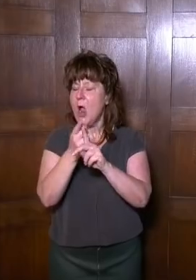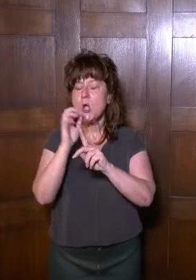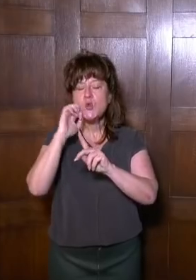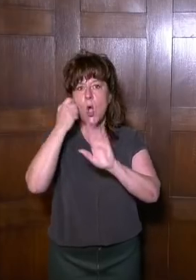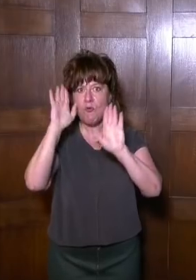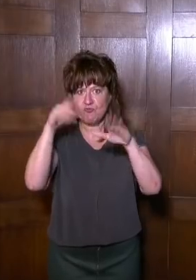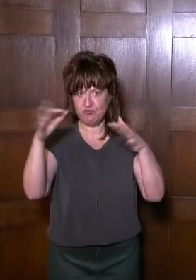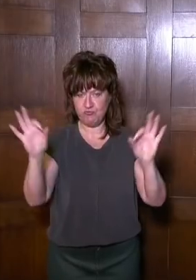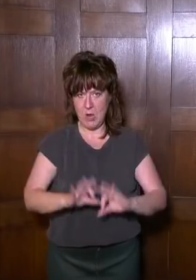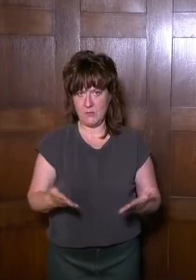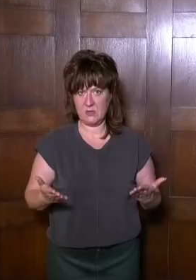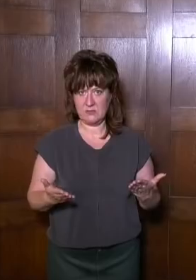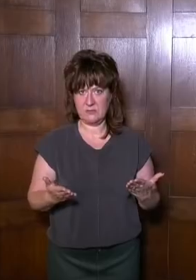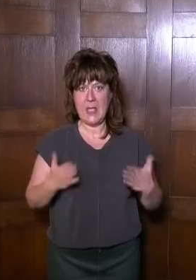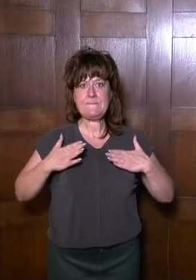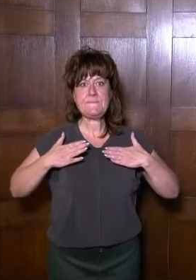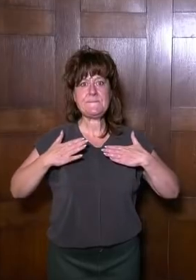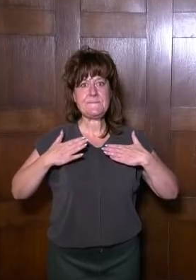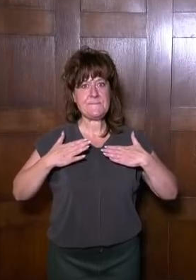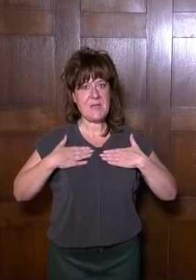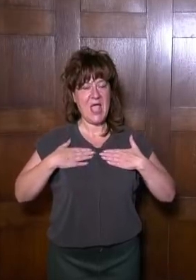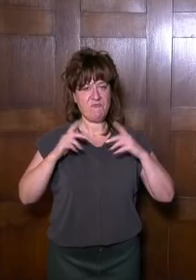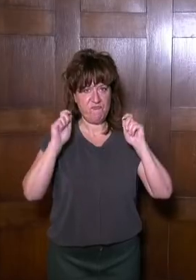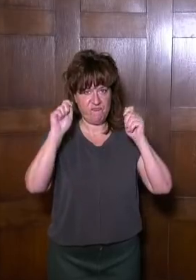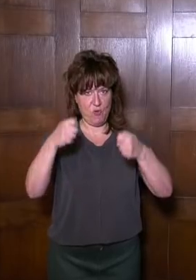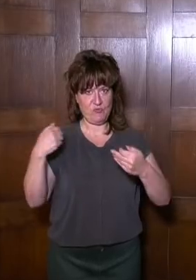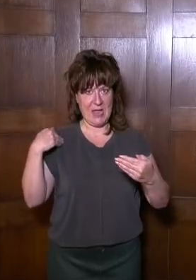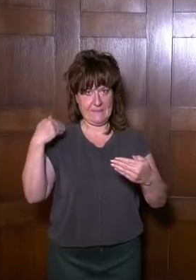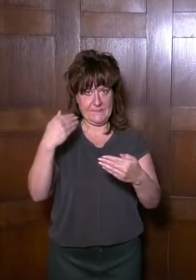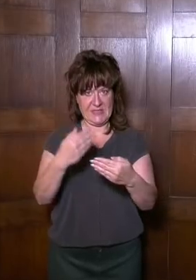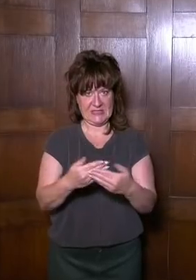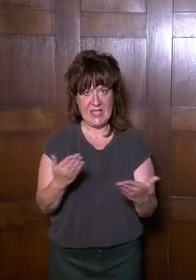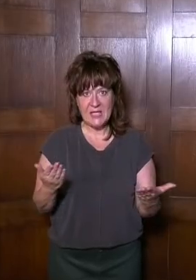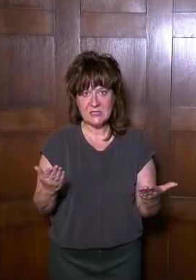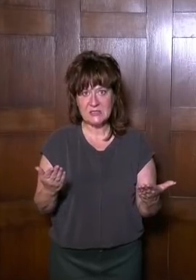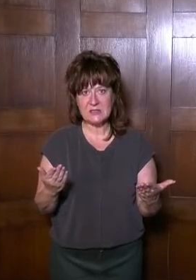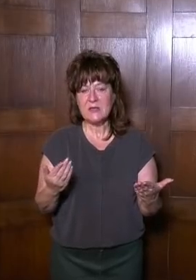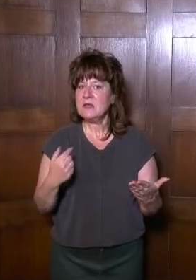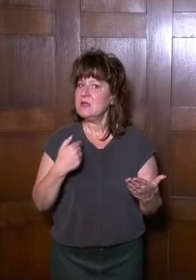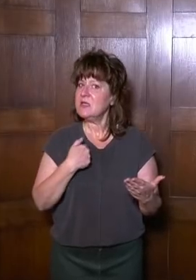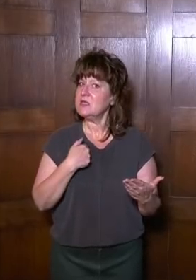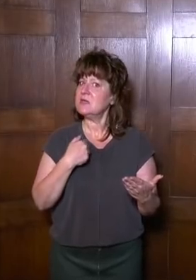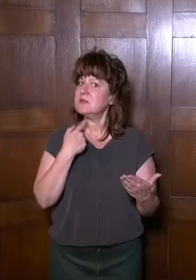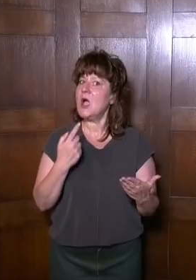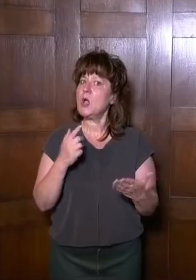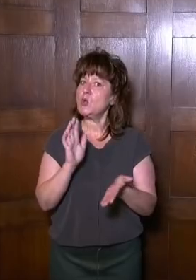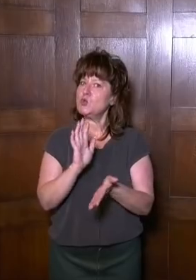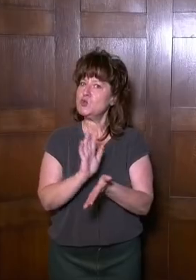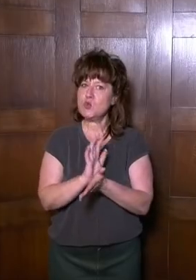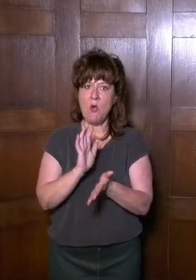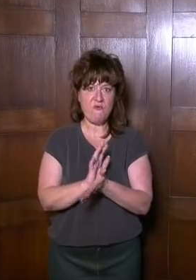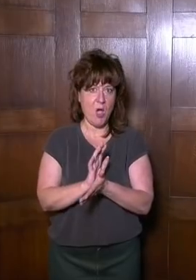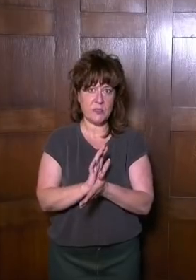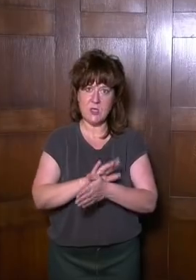Zum Vorschlag, zu dem, was ich bisher gesagt habe, würde es naheliegend sein, dass ich sehr plädiere für die sofortige